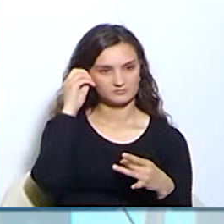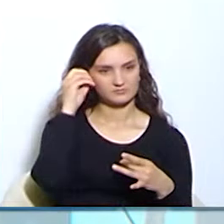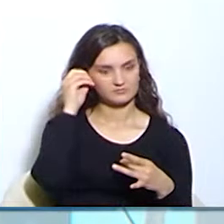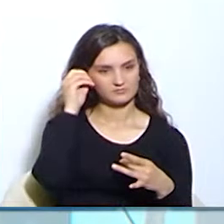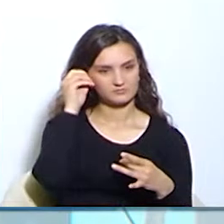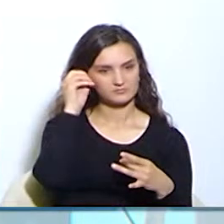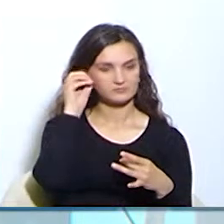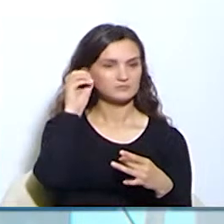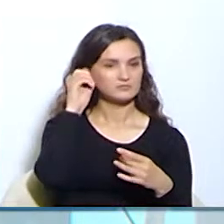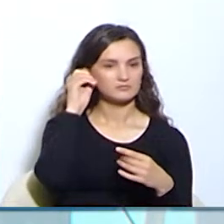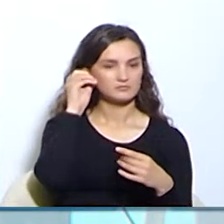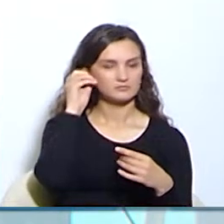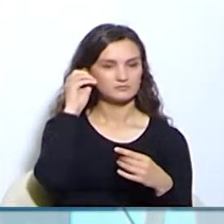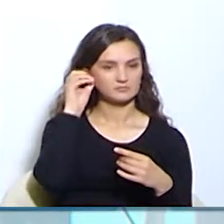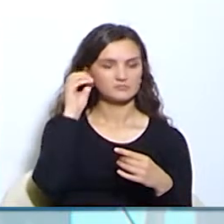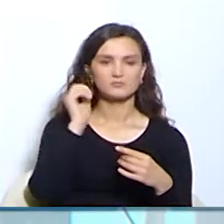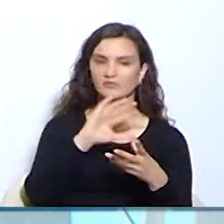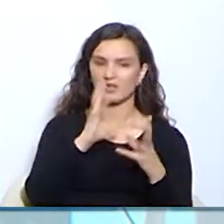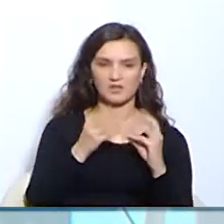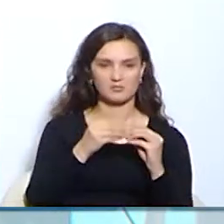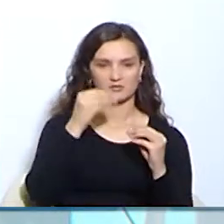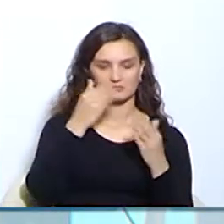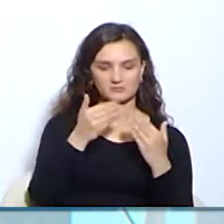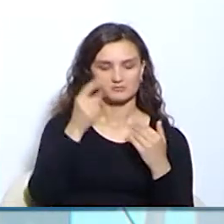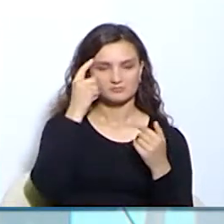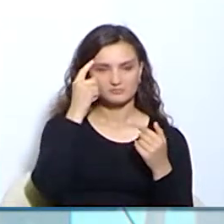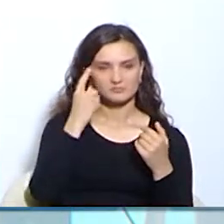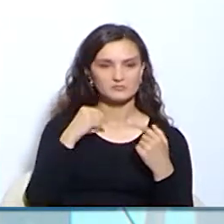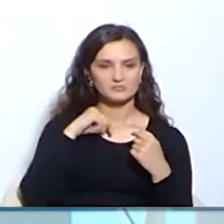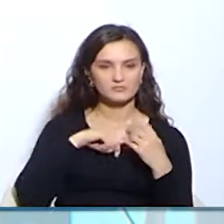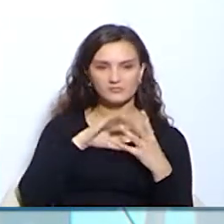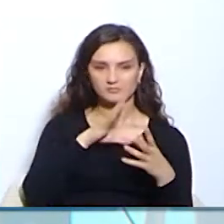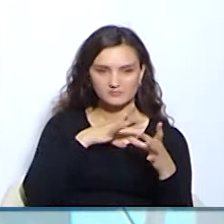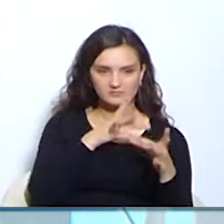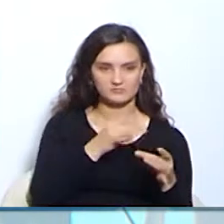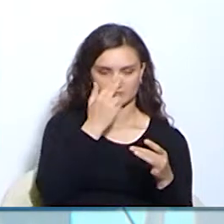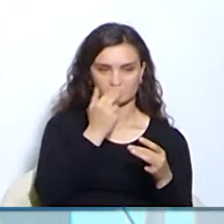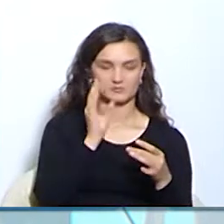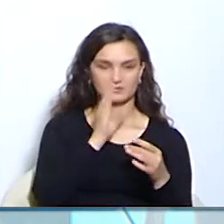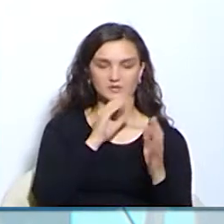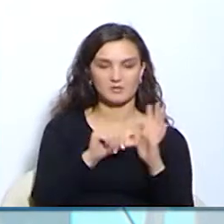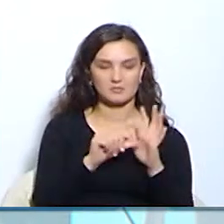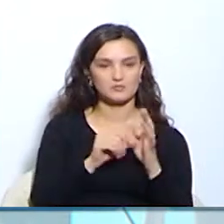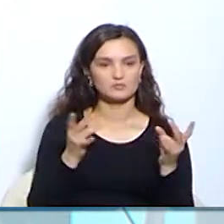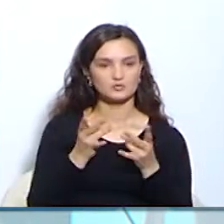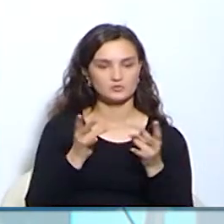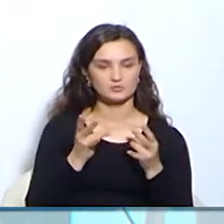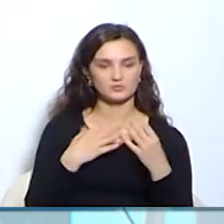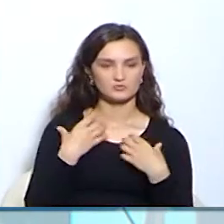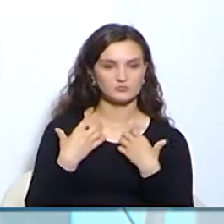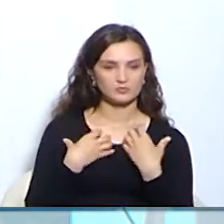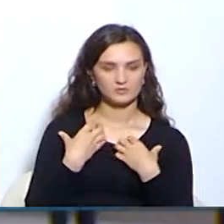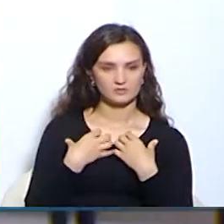ემოციურადაც განამტკიცებს ამას. იცით ფიზიკურადაც, ხო? არამხოლოდ ემოციურად, რომ მაგალითად დახმარება მჭირდება,